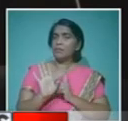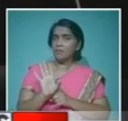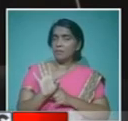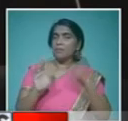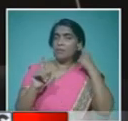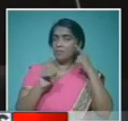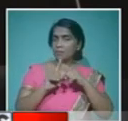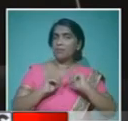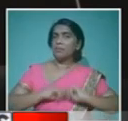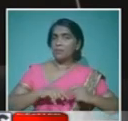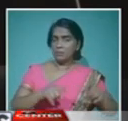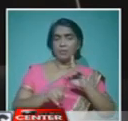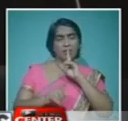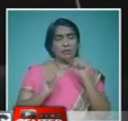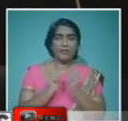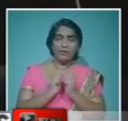පිළිබඳ ක්‍රියාමාර්ග ගන්නවා කිව්වත්